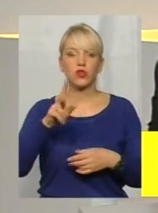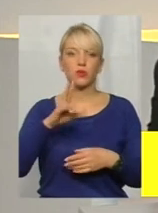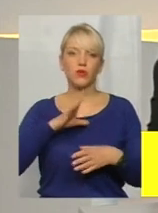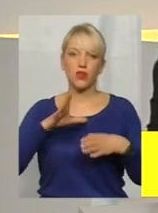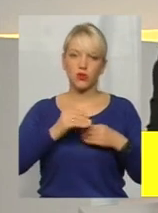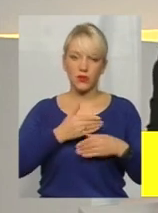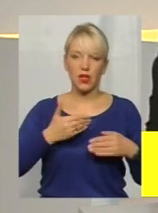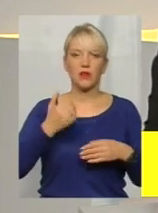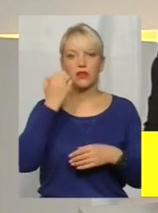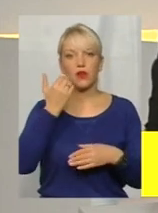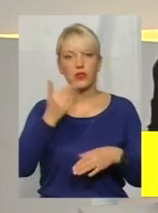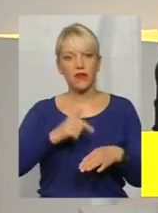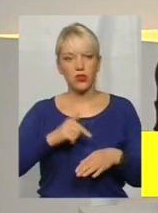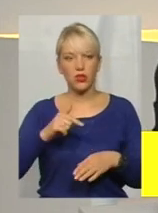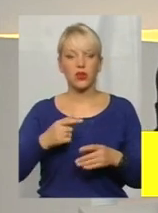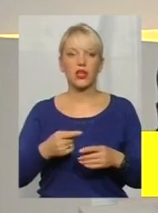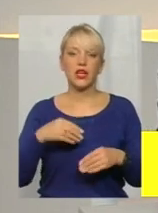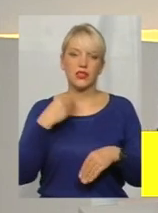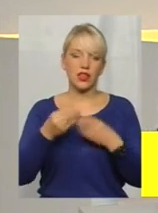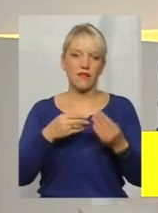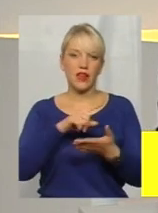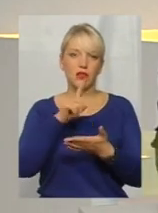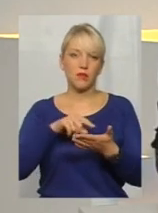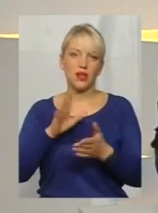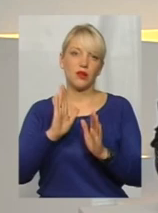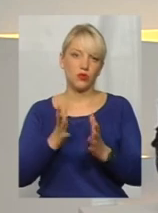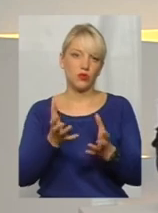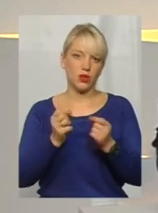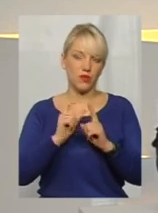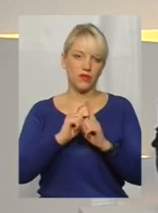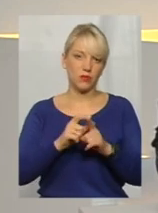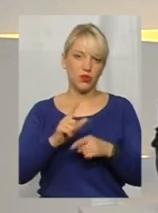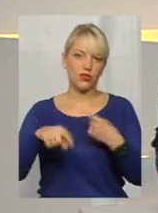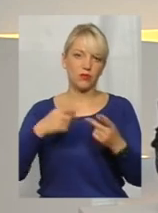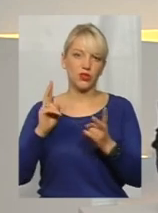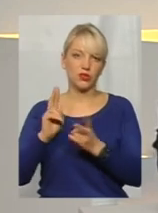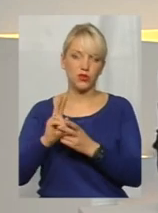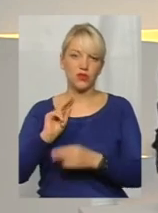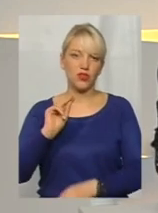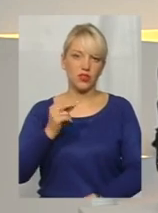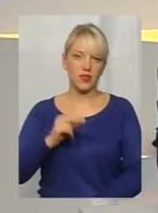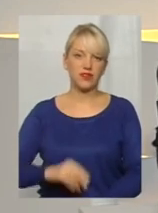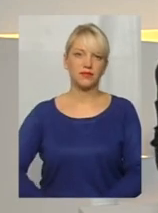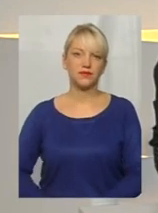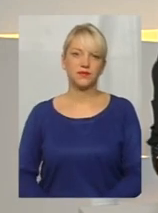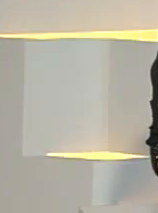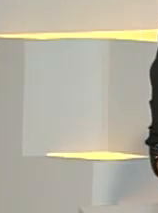Дякуємо за вашу реакцію. Отож, задавайте питання і отримайте відповіді. Зустрінемося наступного четверга у цій студії.